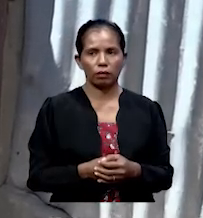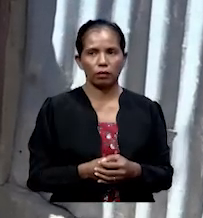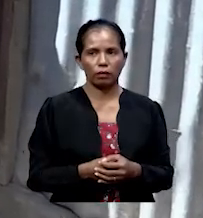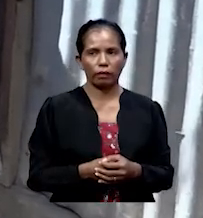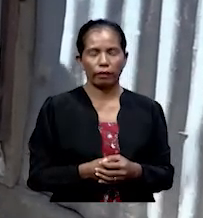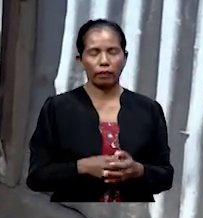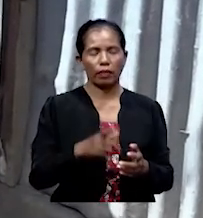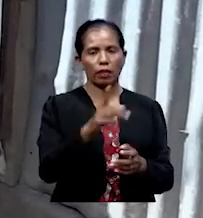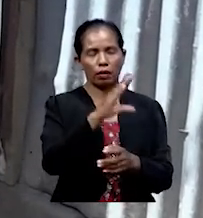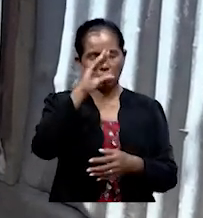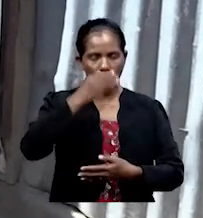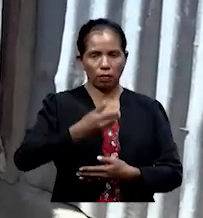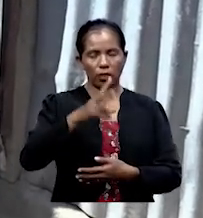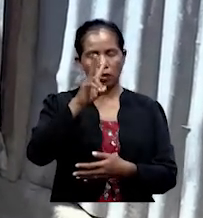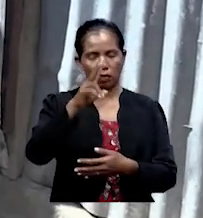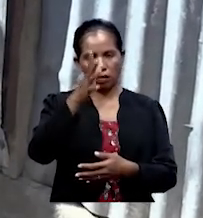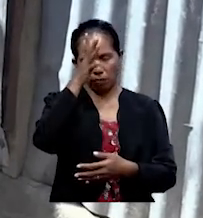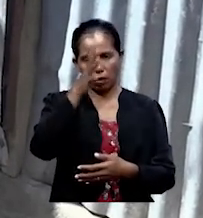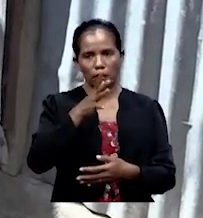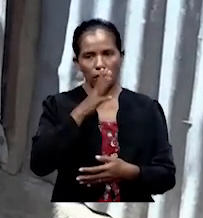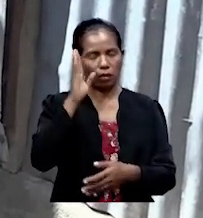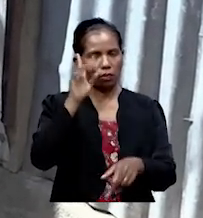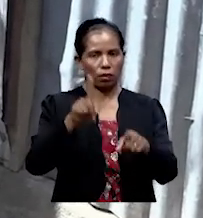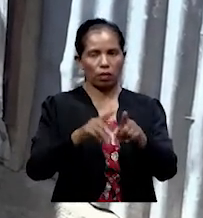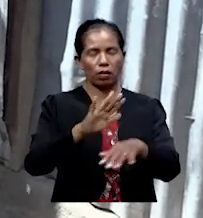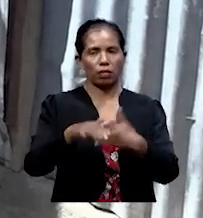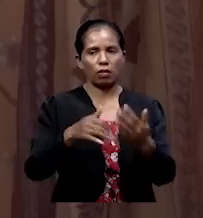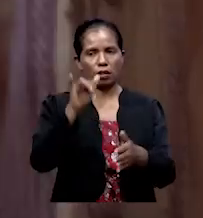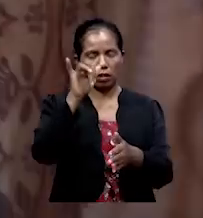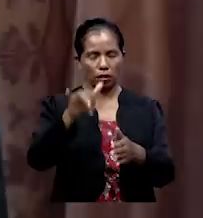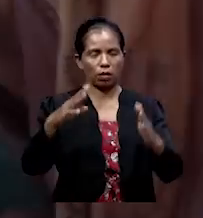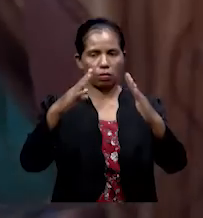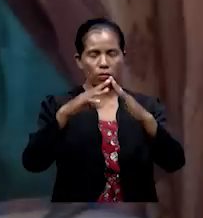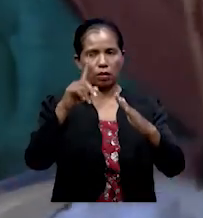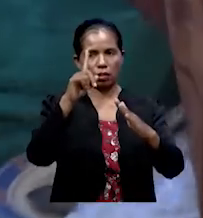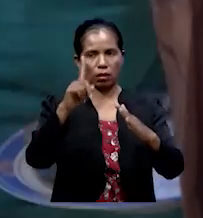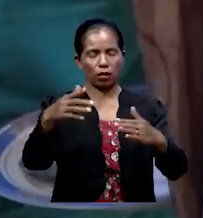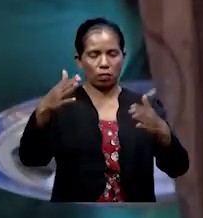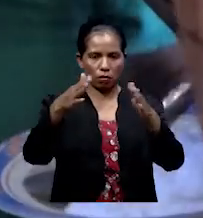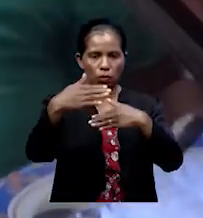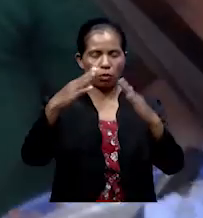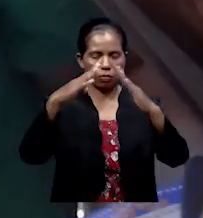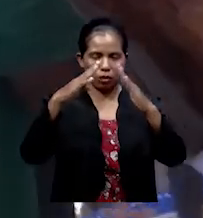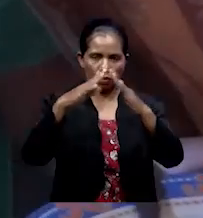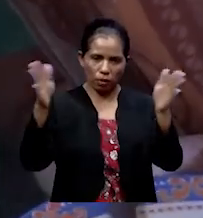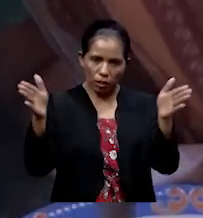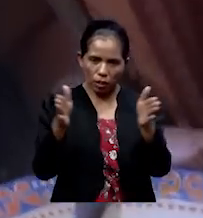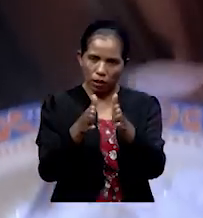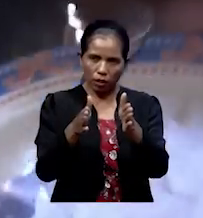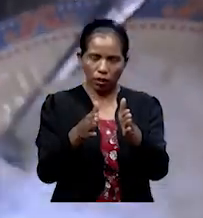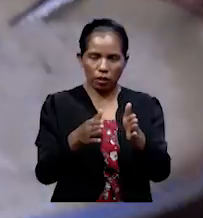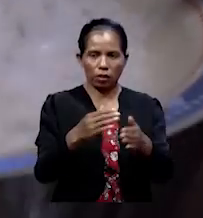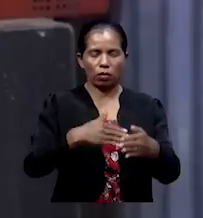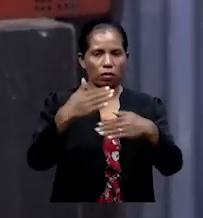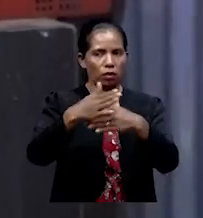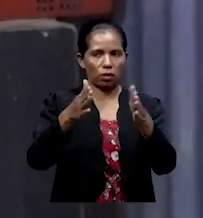baro no kenzerson honi inang amang no mong alisira hela de tia uma ida homi dida kik uma nemos ho espaço